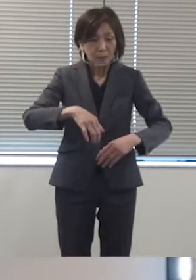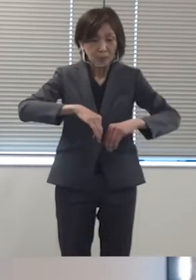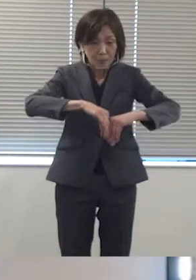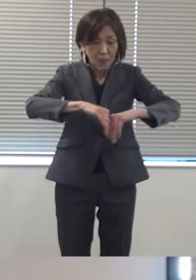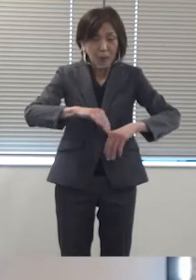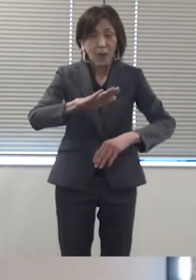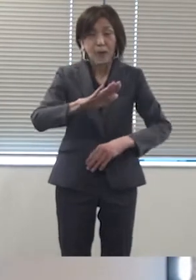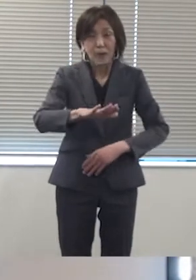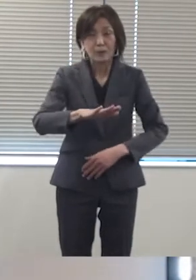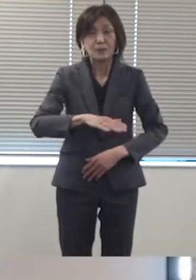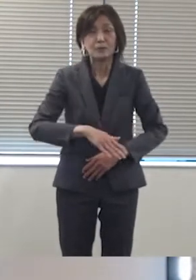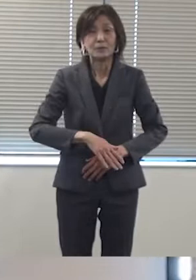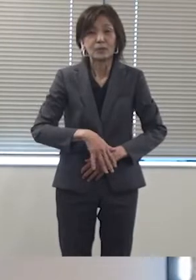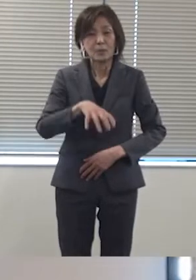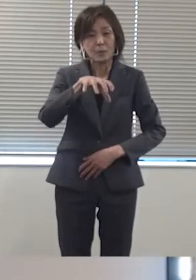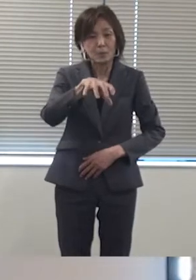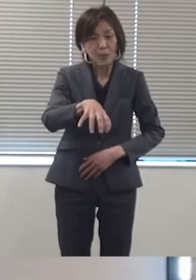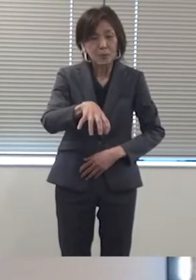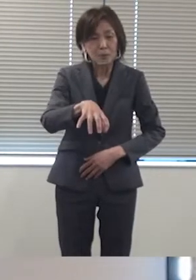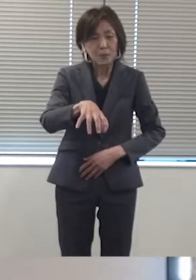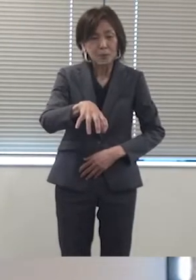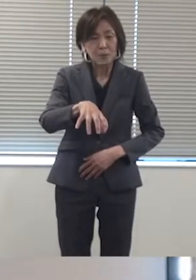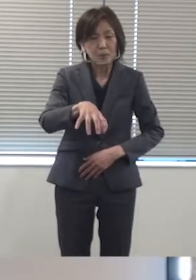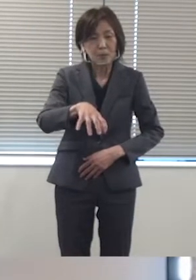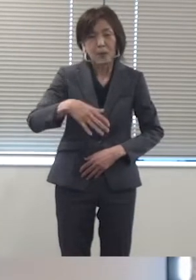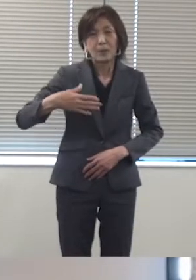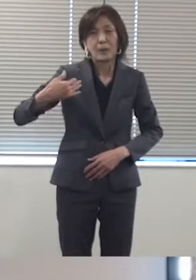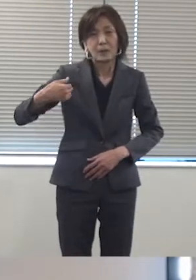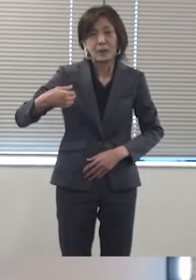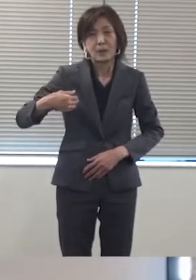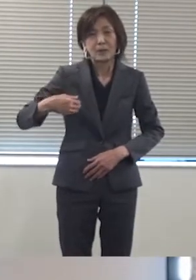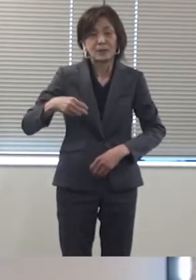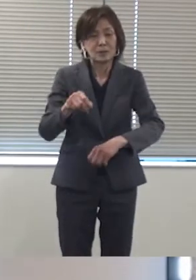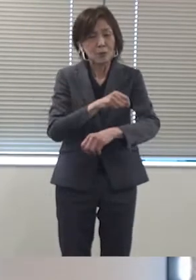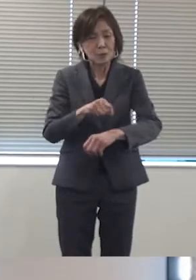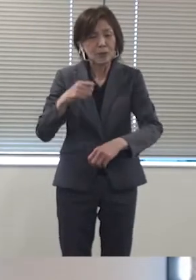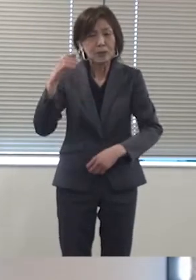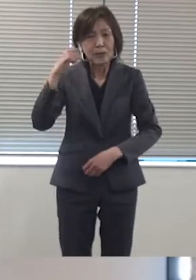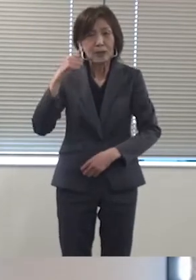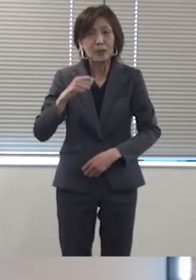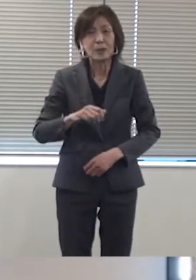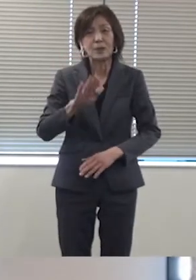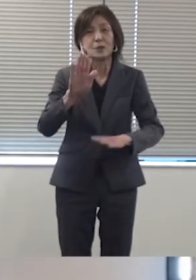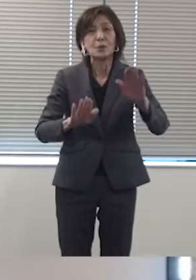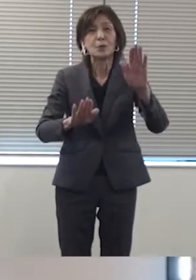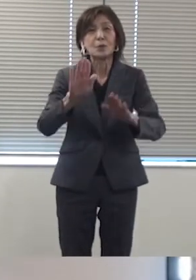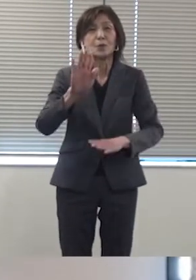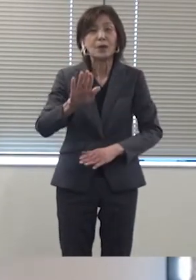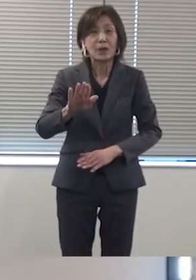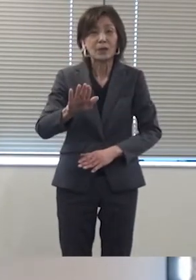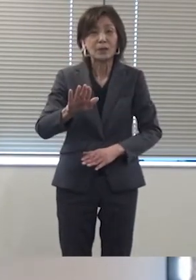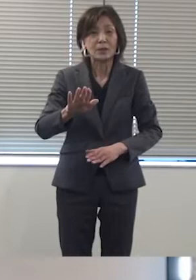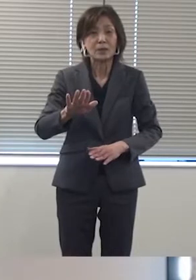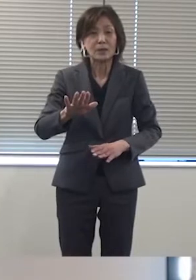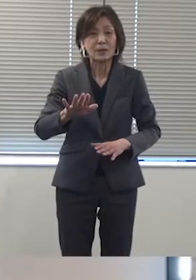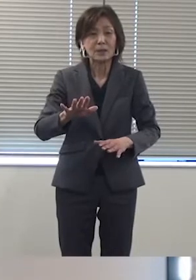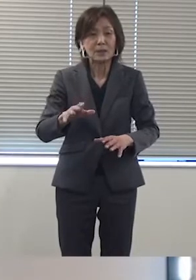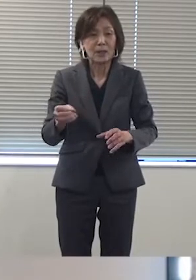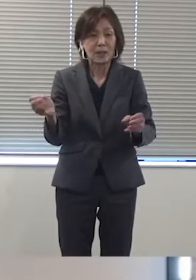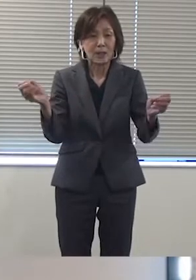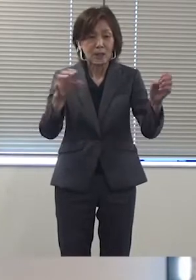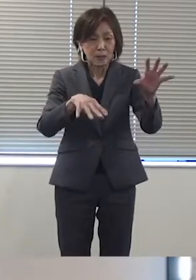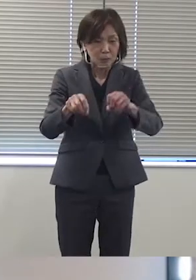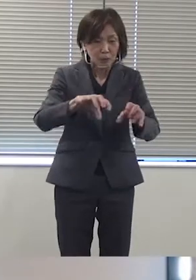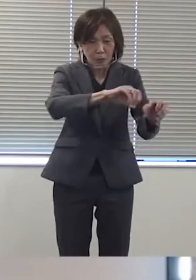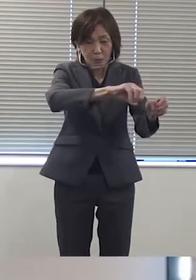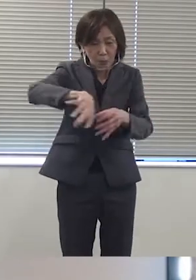況で、やっぱりこう、納税者を抜けるっていうことは、ちょっと現実的に無理があるという中で。 その理屈でいうと、